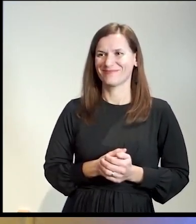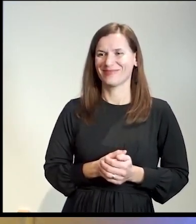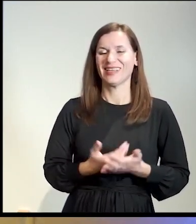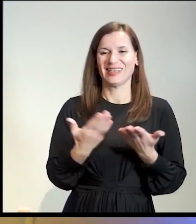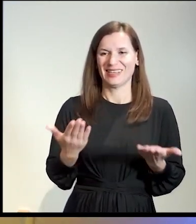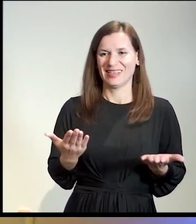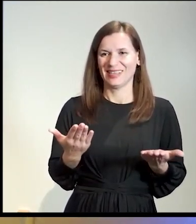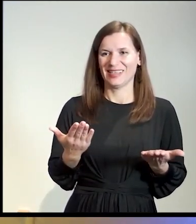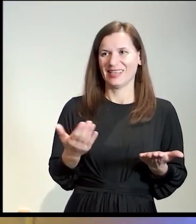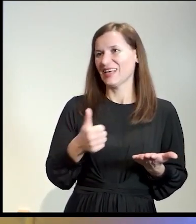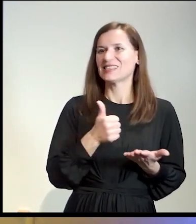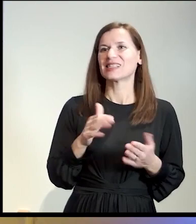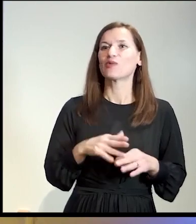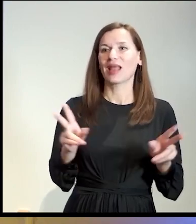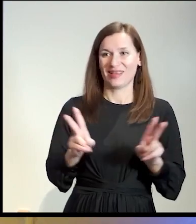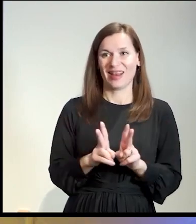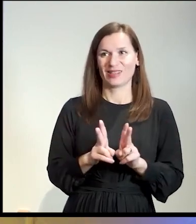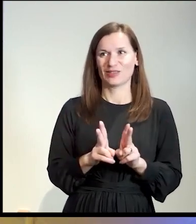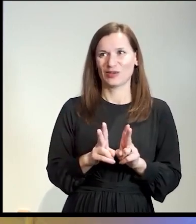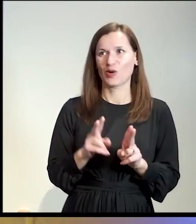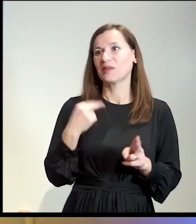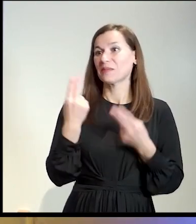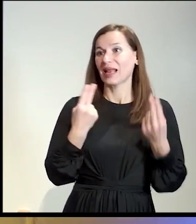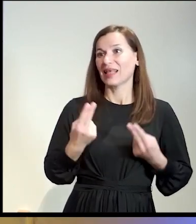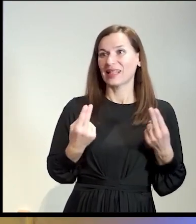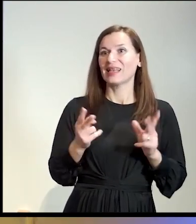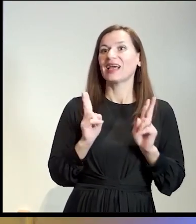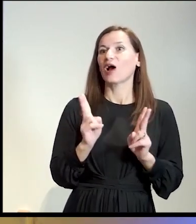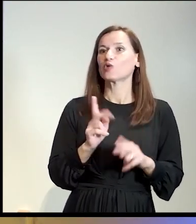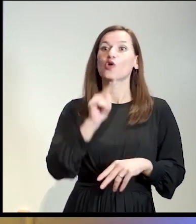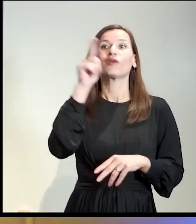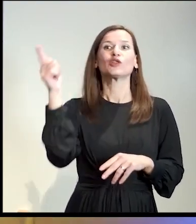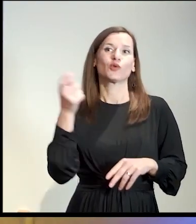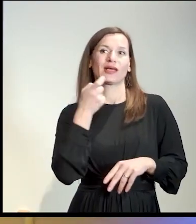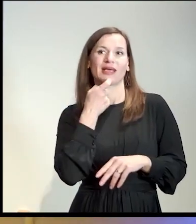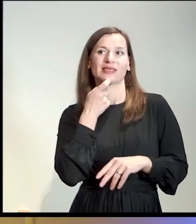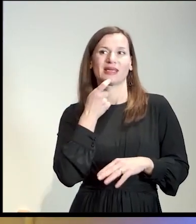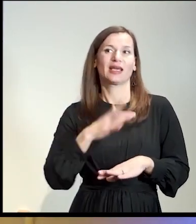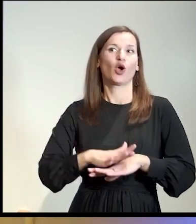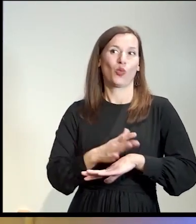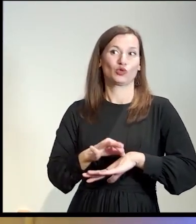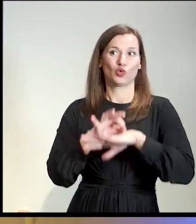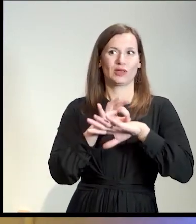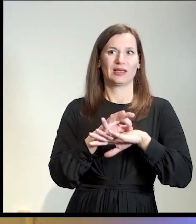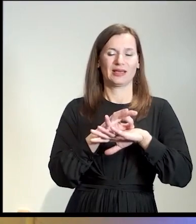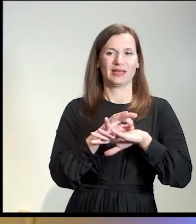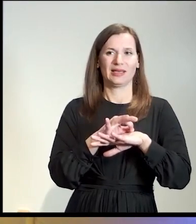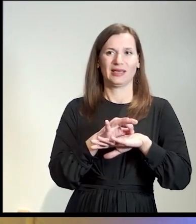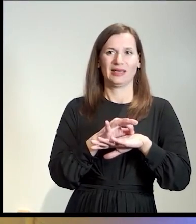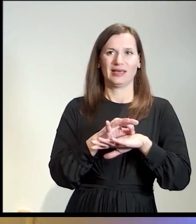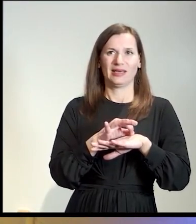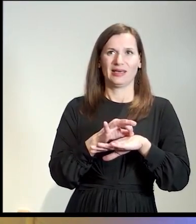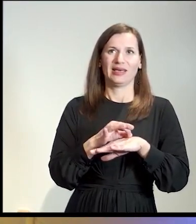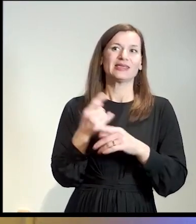Skratka, samo na kratko bi mogoče pregledali, kako pa so v drugih jezikih občutili stvarnost, ki je